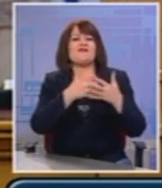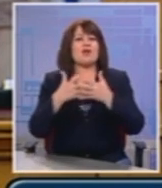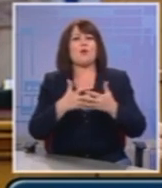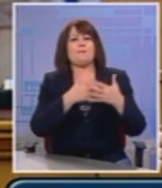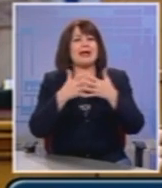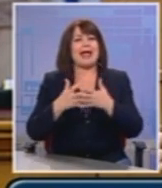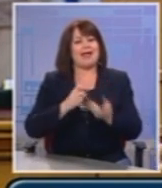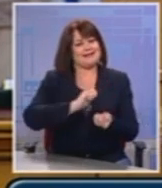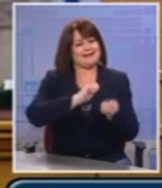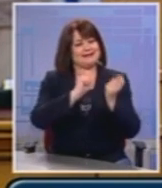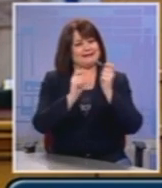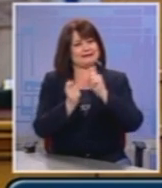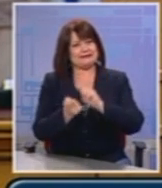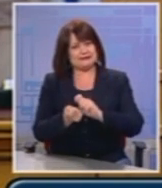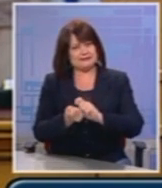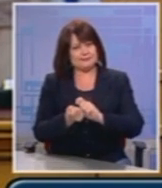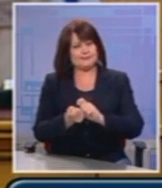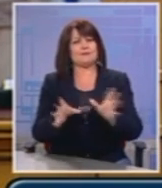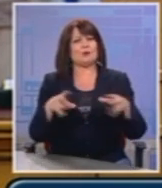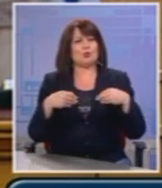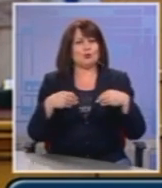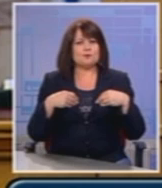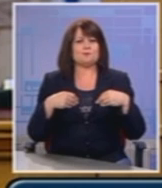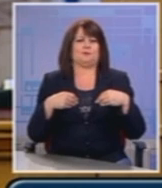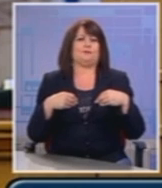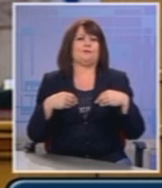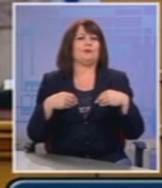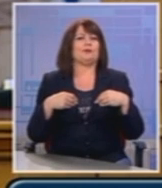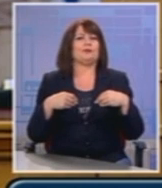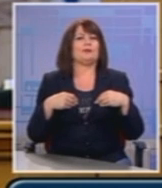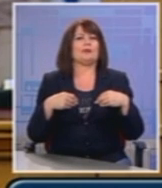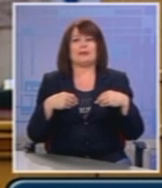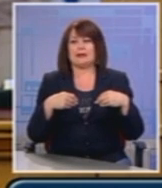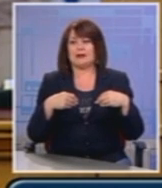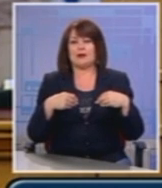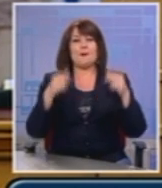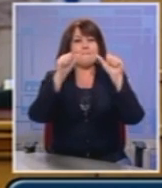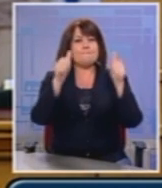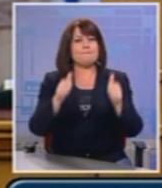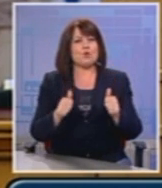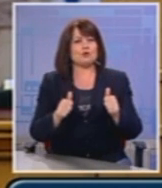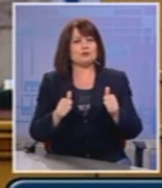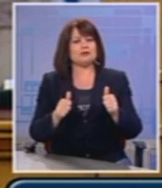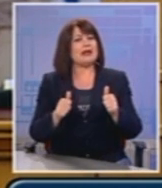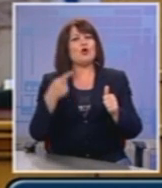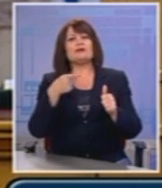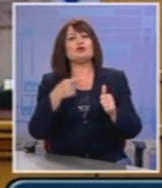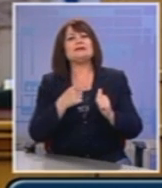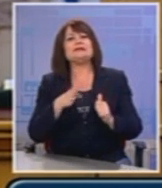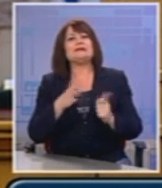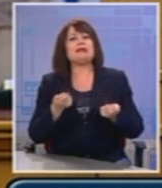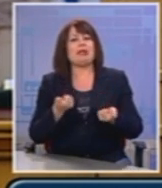αποβιομηχάνιση και με την υιοθέτηση ενός μοντέλου που θέλει